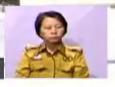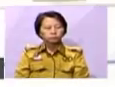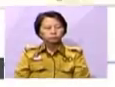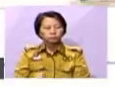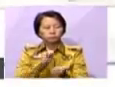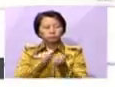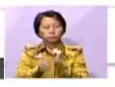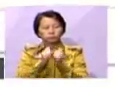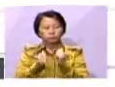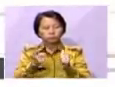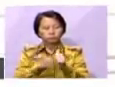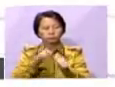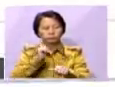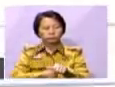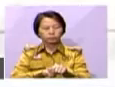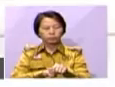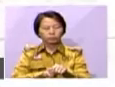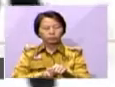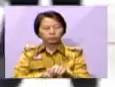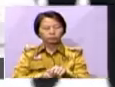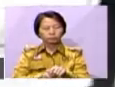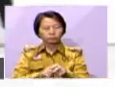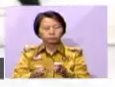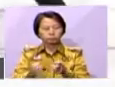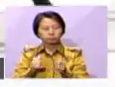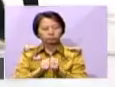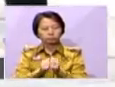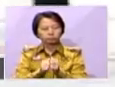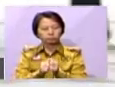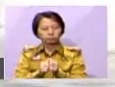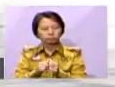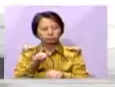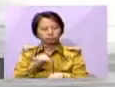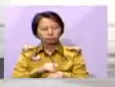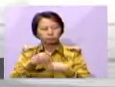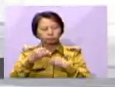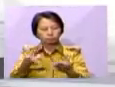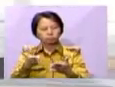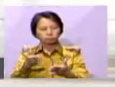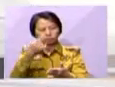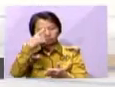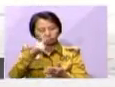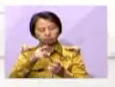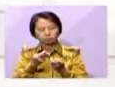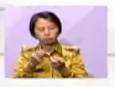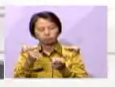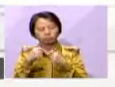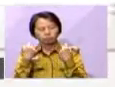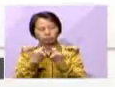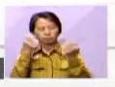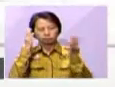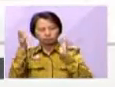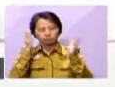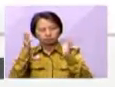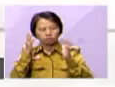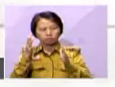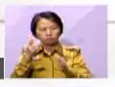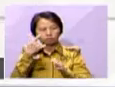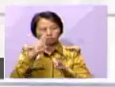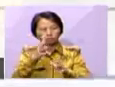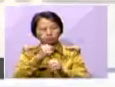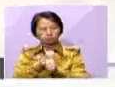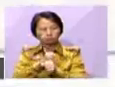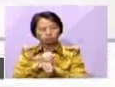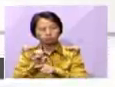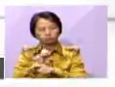Sukan yang julung kali dipertandingkan pada Temasya Sukan Siluncur Ais juga turut memberikan emas buat kontinjen negara. Anja Chong Anya